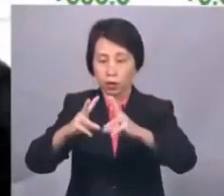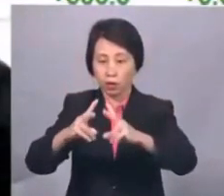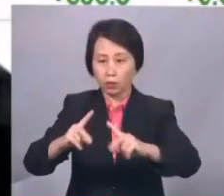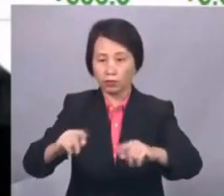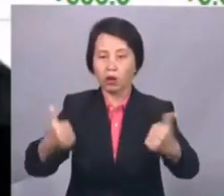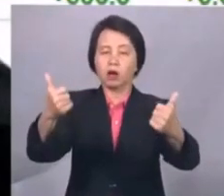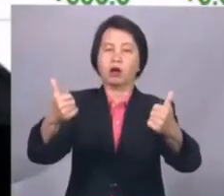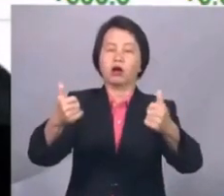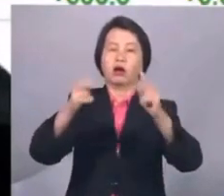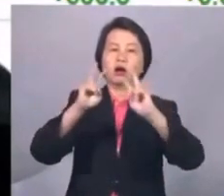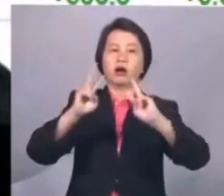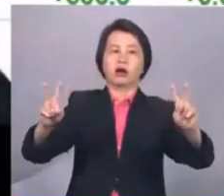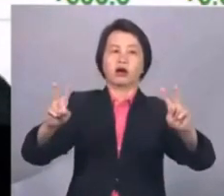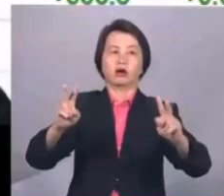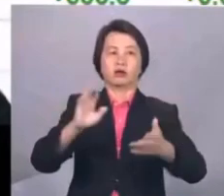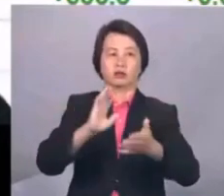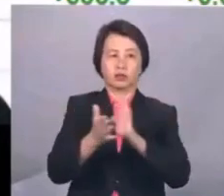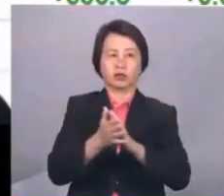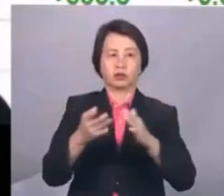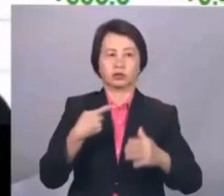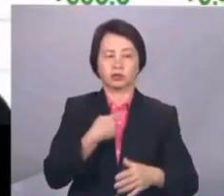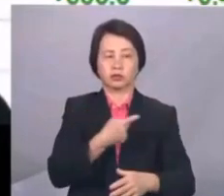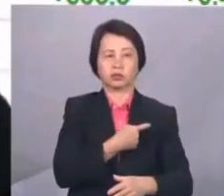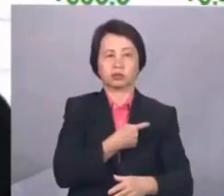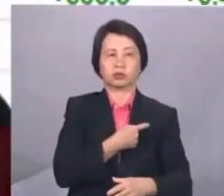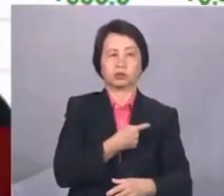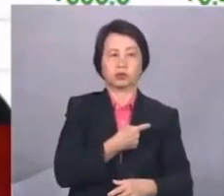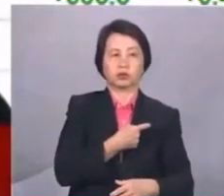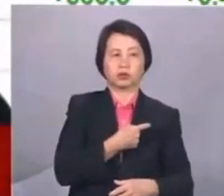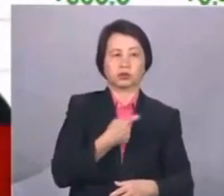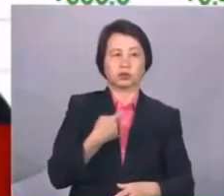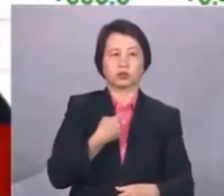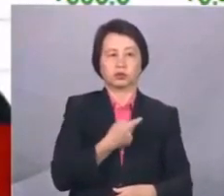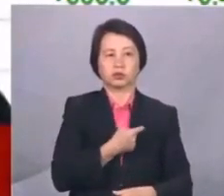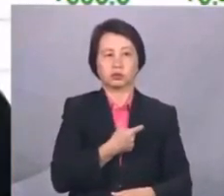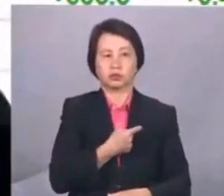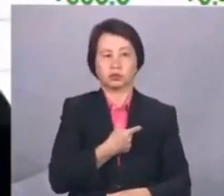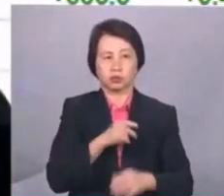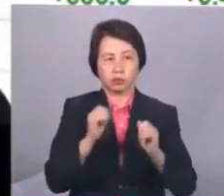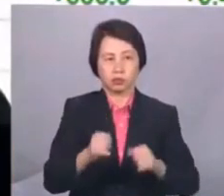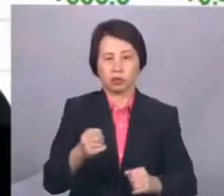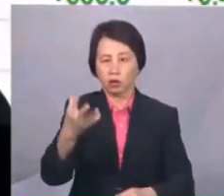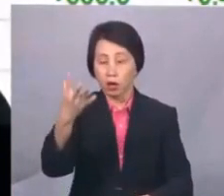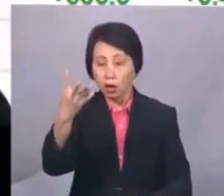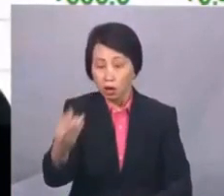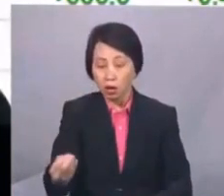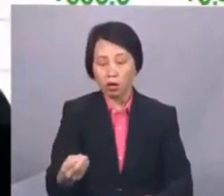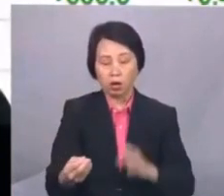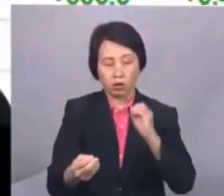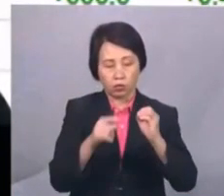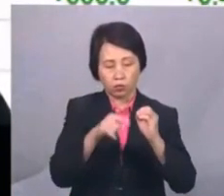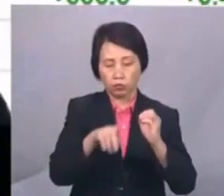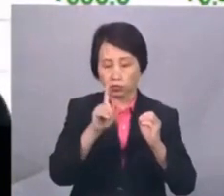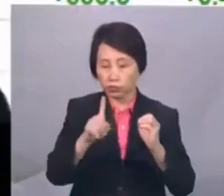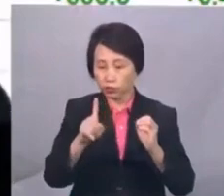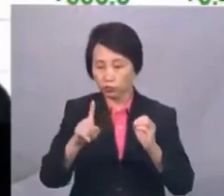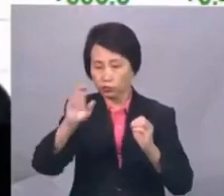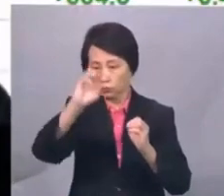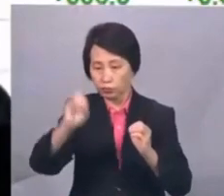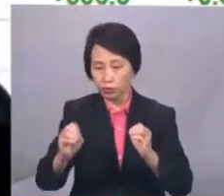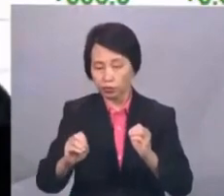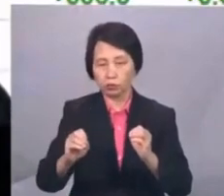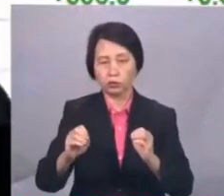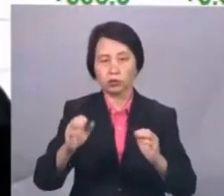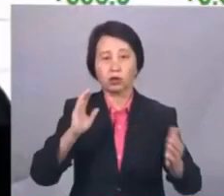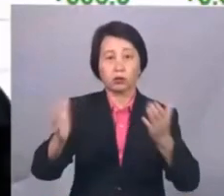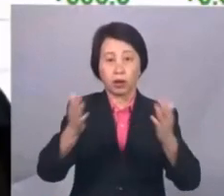cepat maka kita hanya mengalami ke Puncak kekhusyukan sebanyak kosong dan 1 Prancis